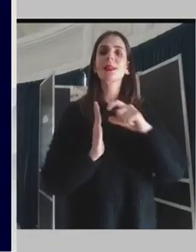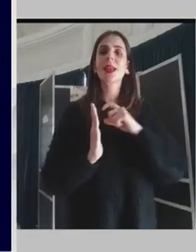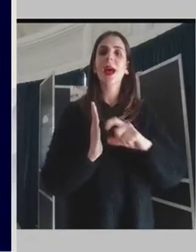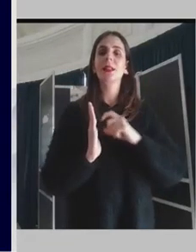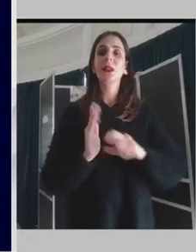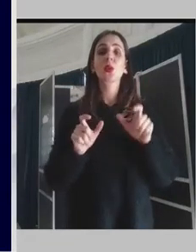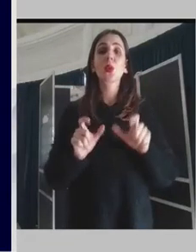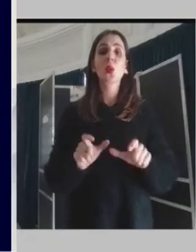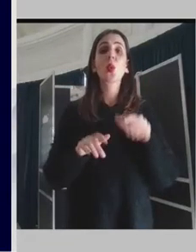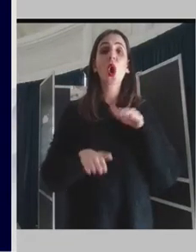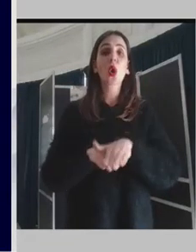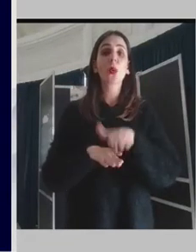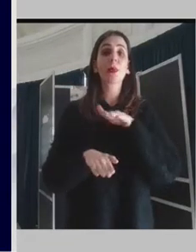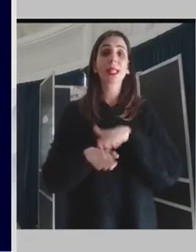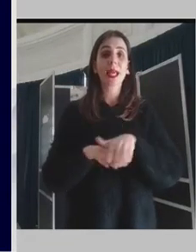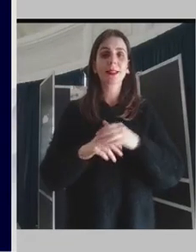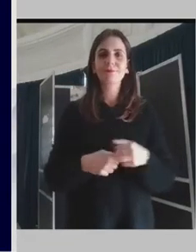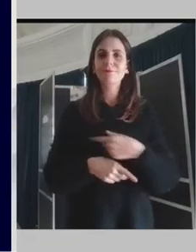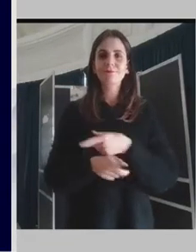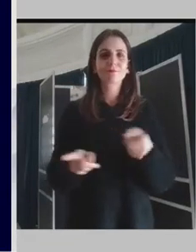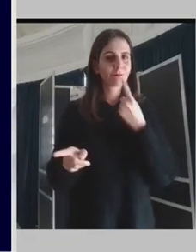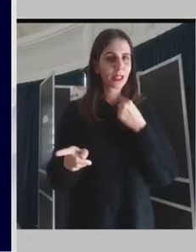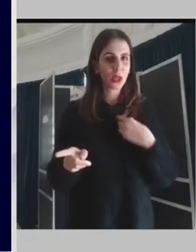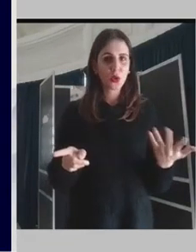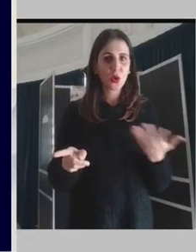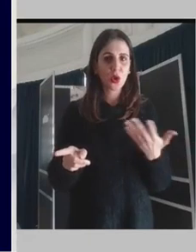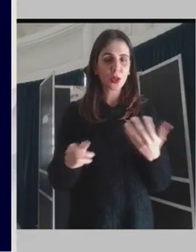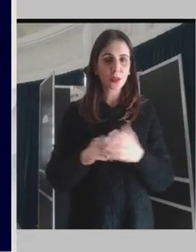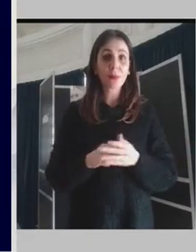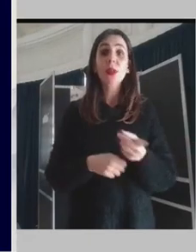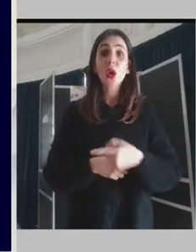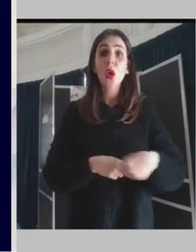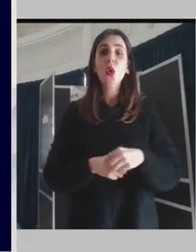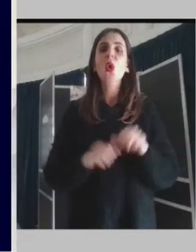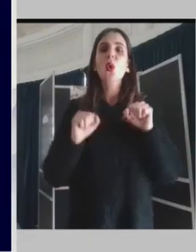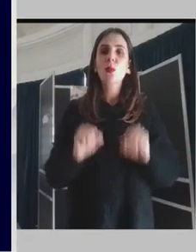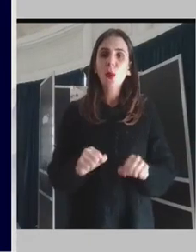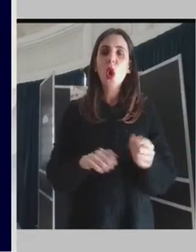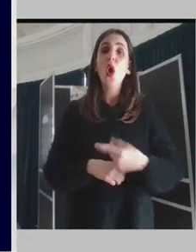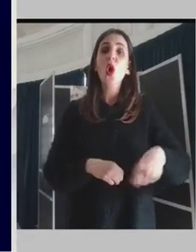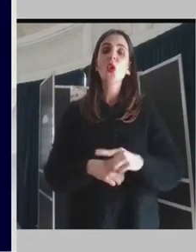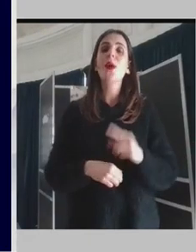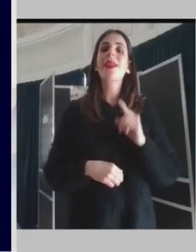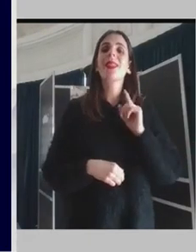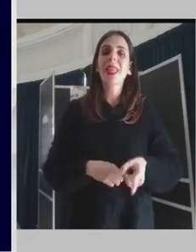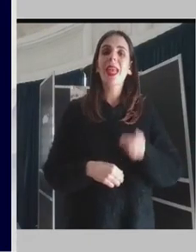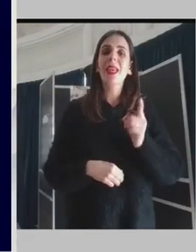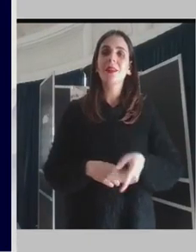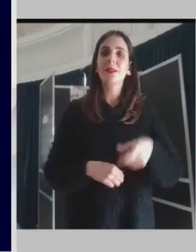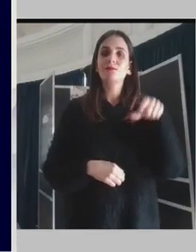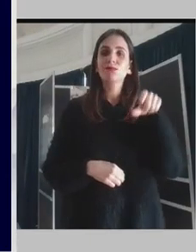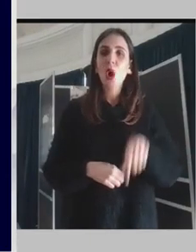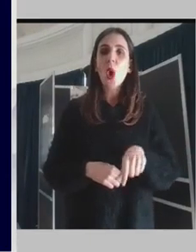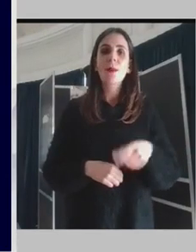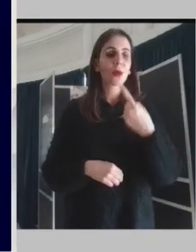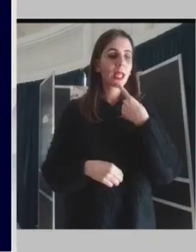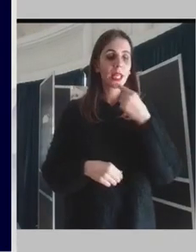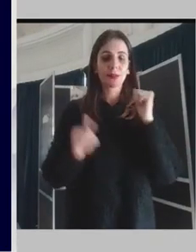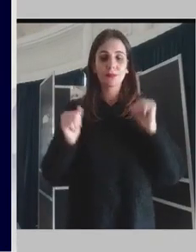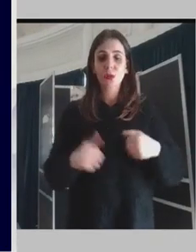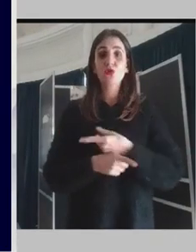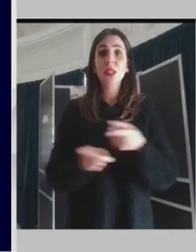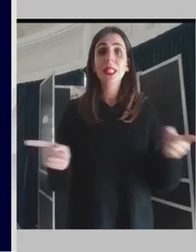competenze ci dicono che noi possiamo e dobbiamo dare ai cittadini